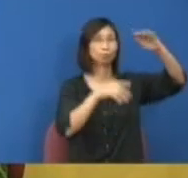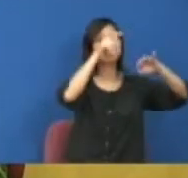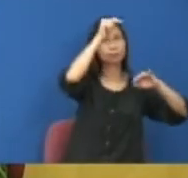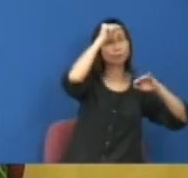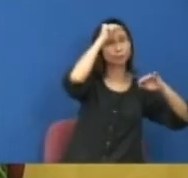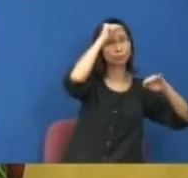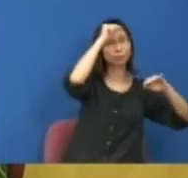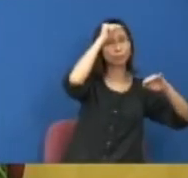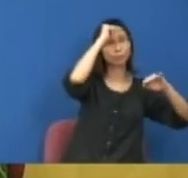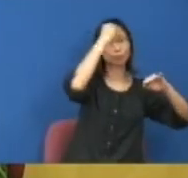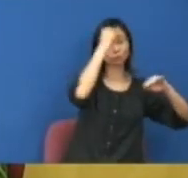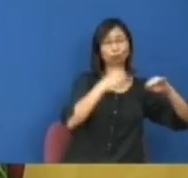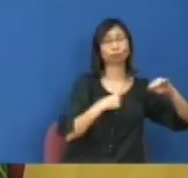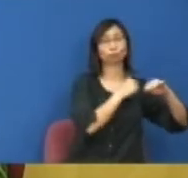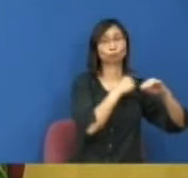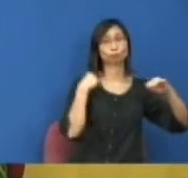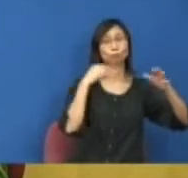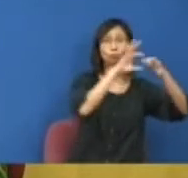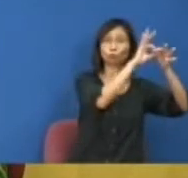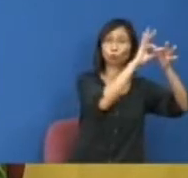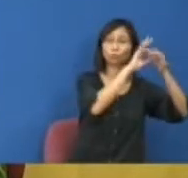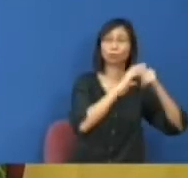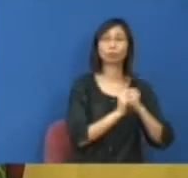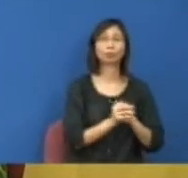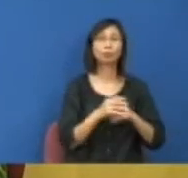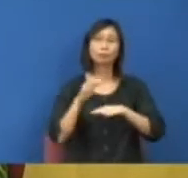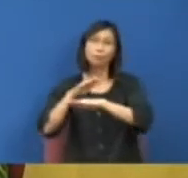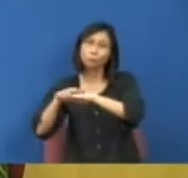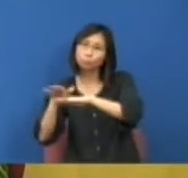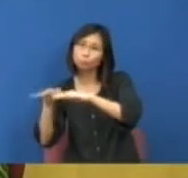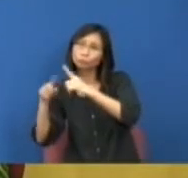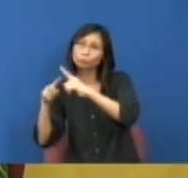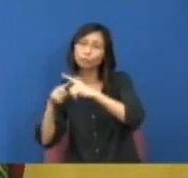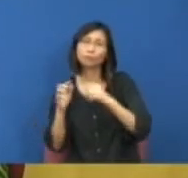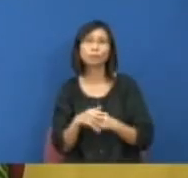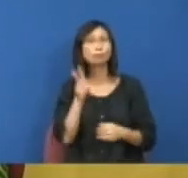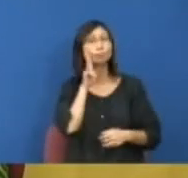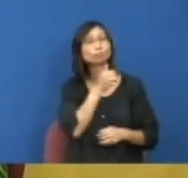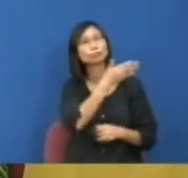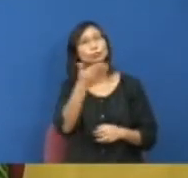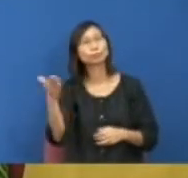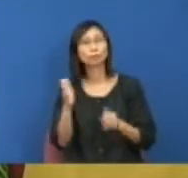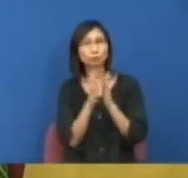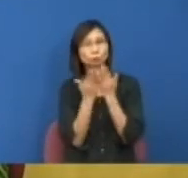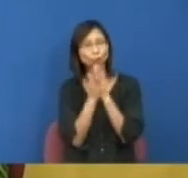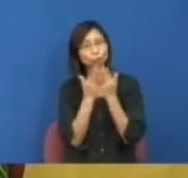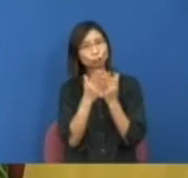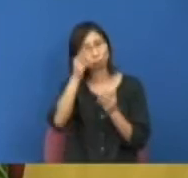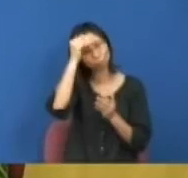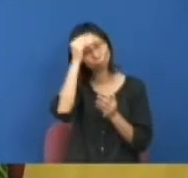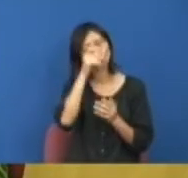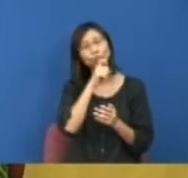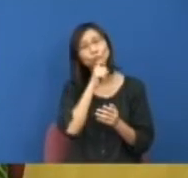嘅嗰架僧侶，同埋依一啲叫普通人咧 ，commoners。咁但係如果大家讀過下初中嘅歷史，都知道就